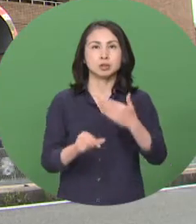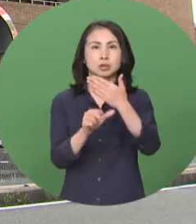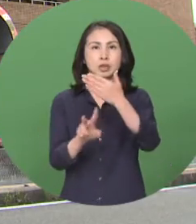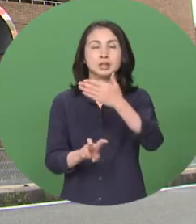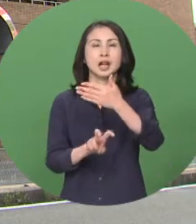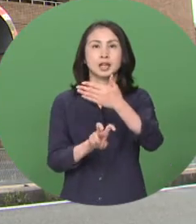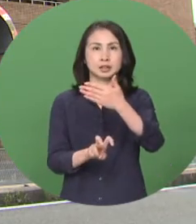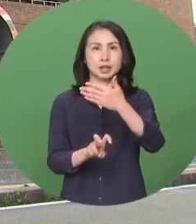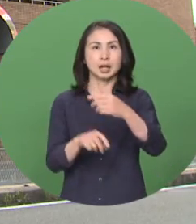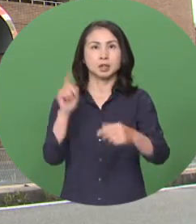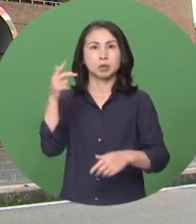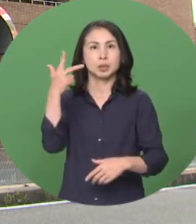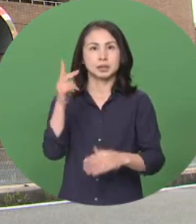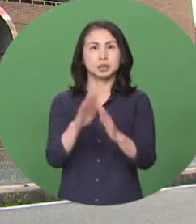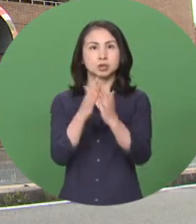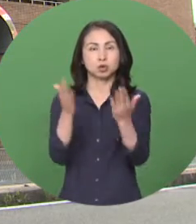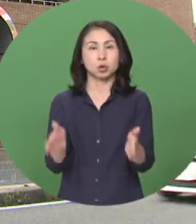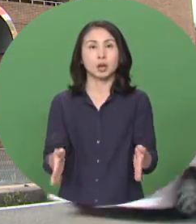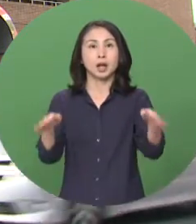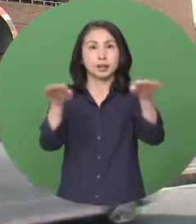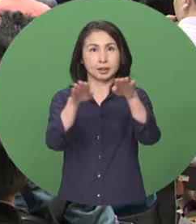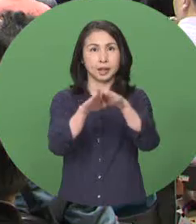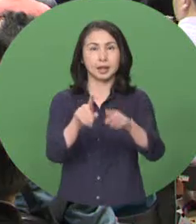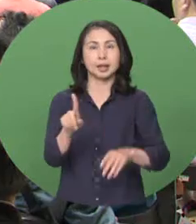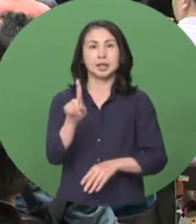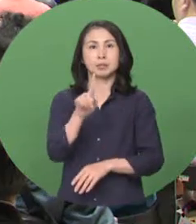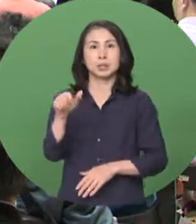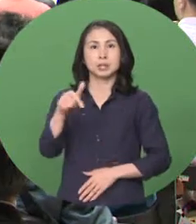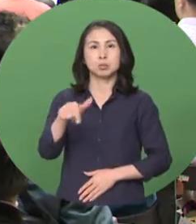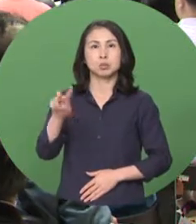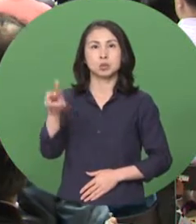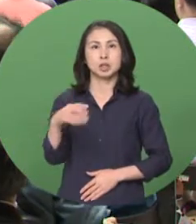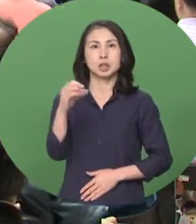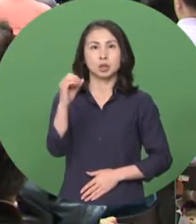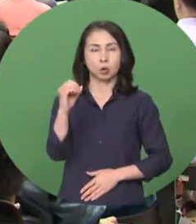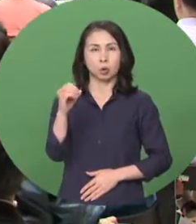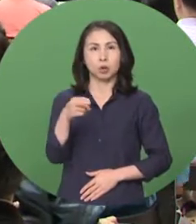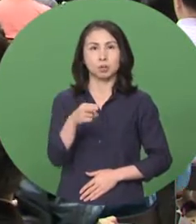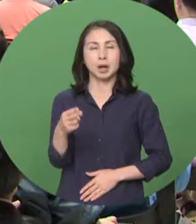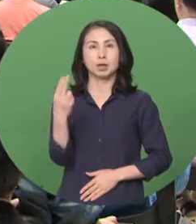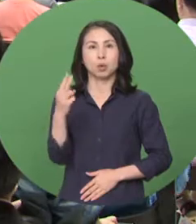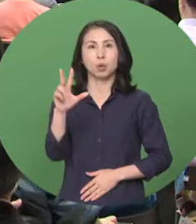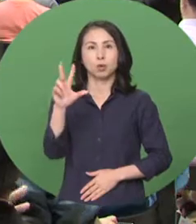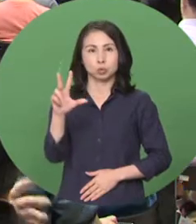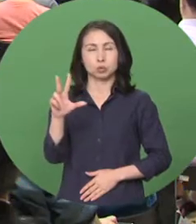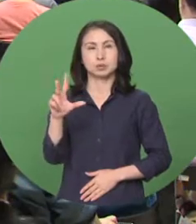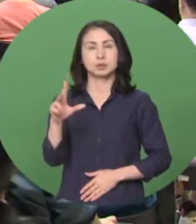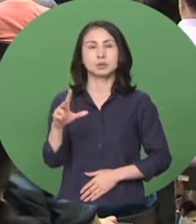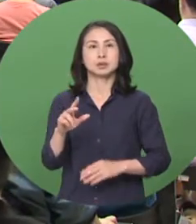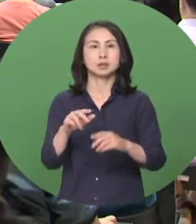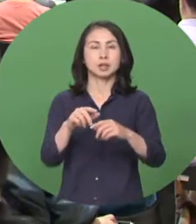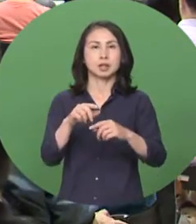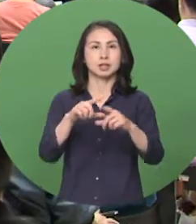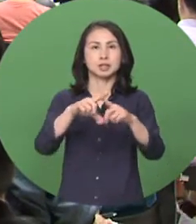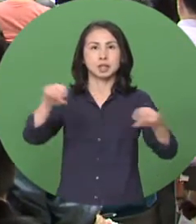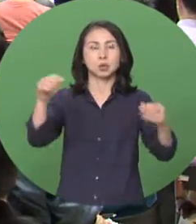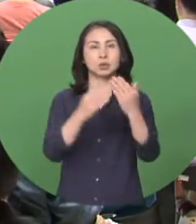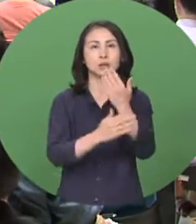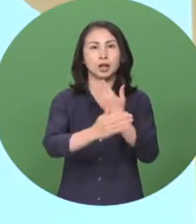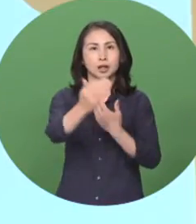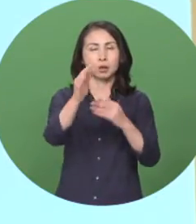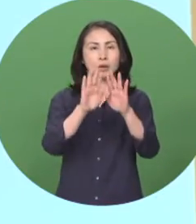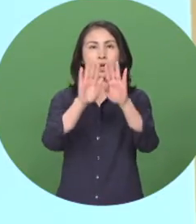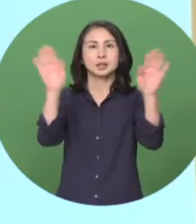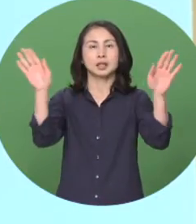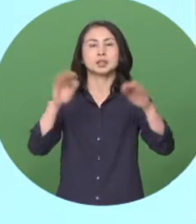9月20日生駒市図書館でビブリオバトル全国大会 in 生駒を開催しました。お知らせでございます。